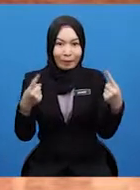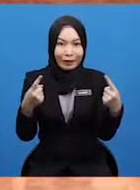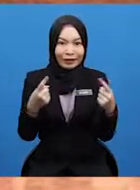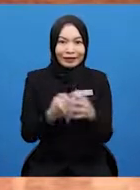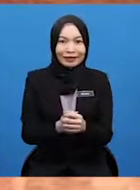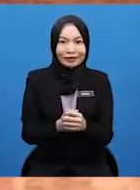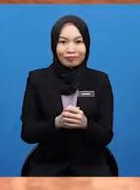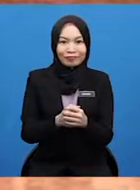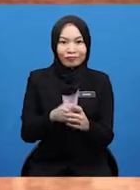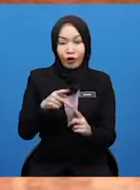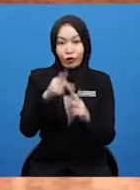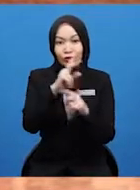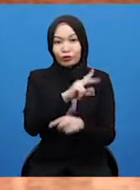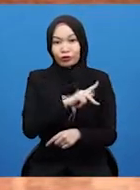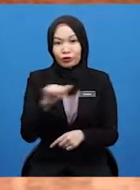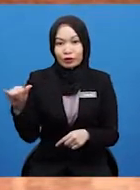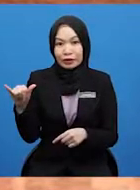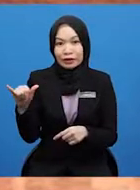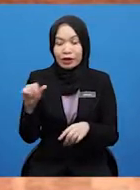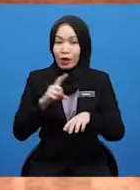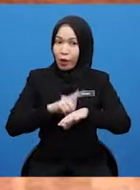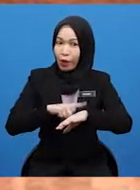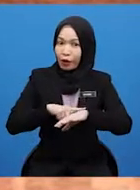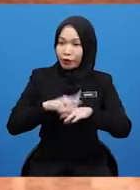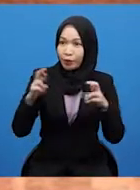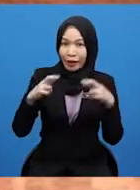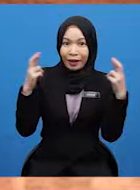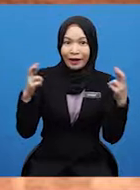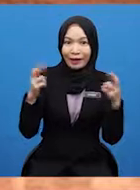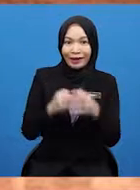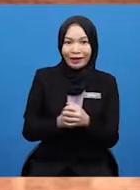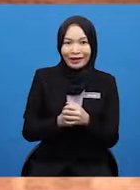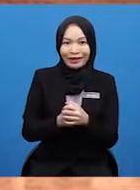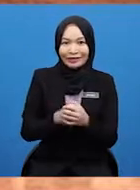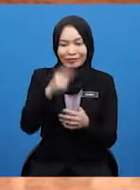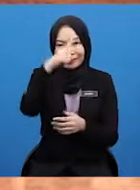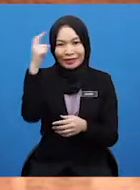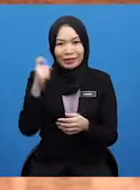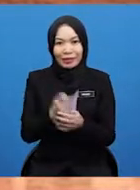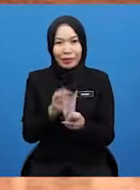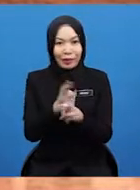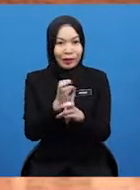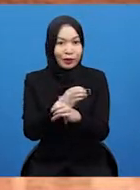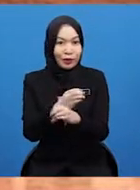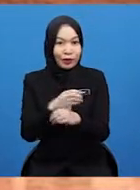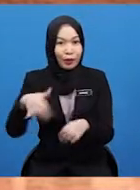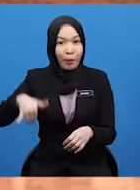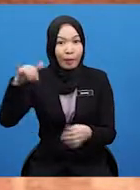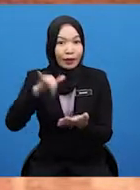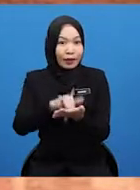musim perayaan. Kerana reka corak beg itu akan merujuk kepada perayaan-perayaan